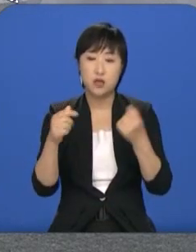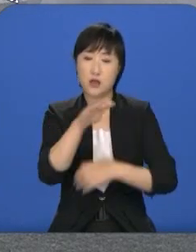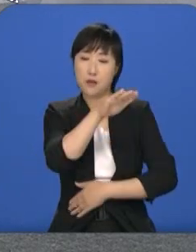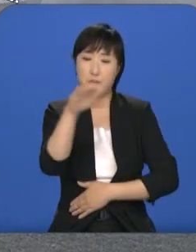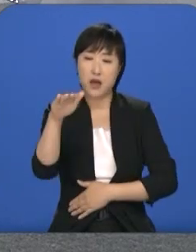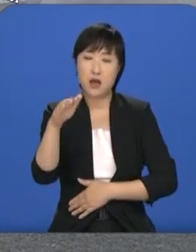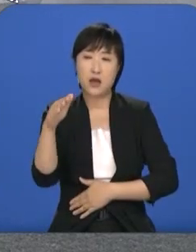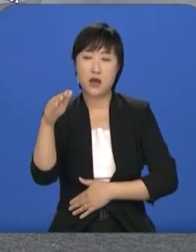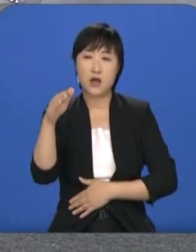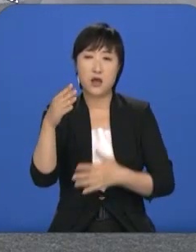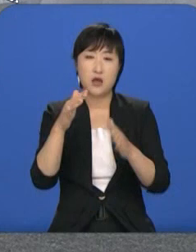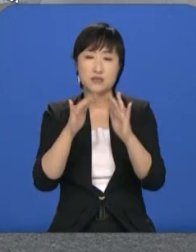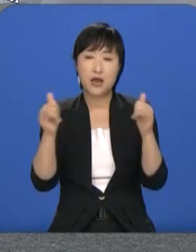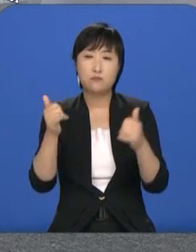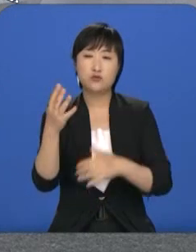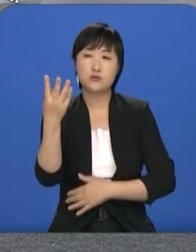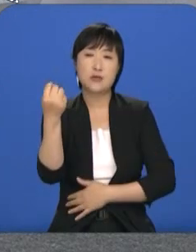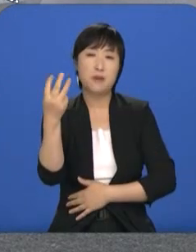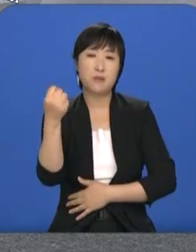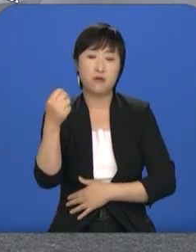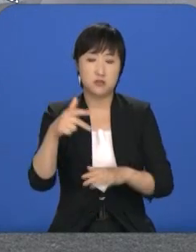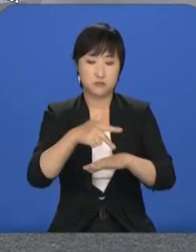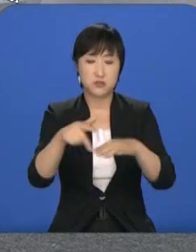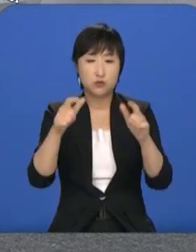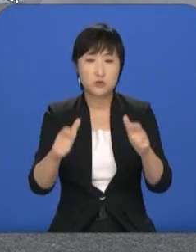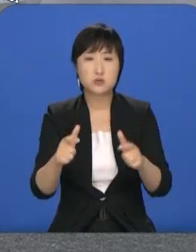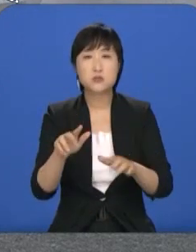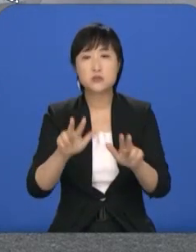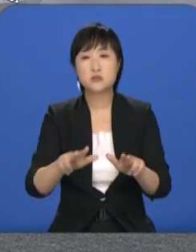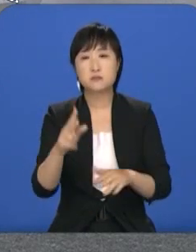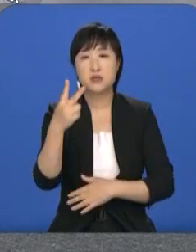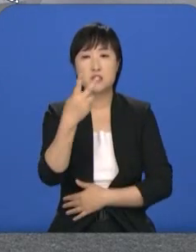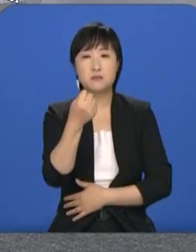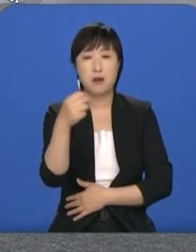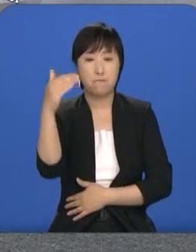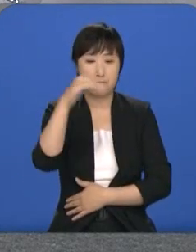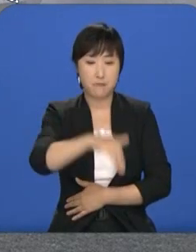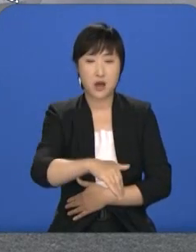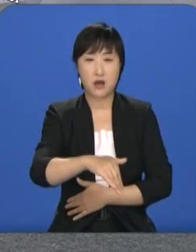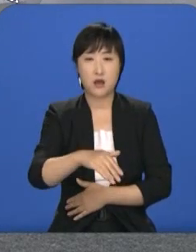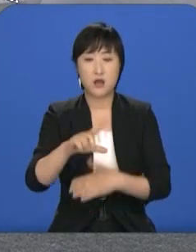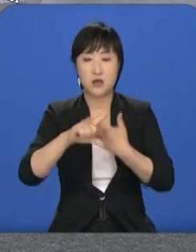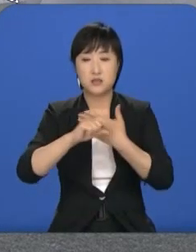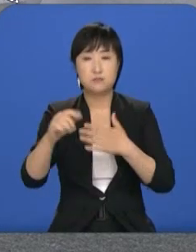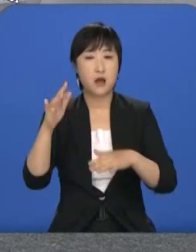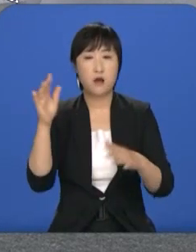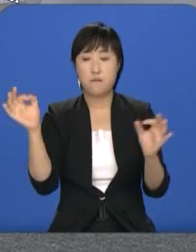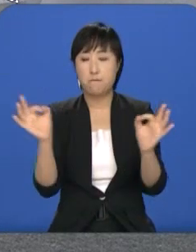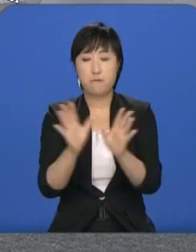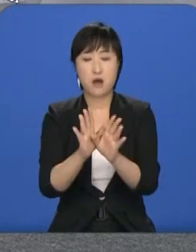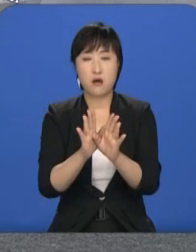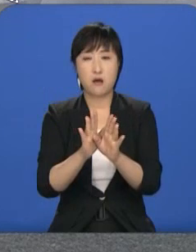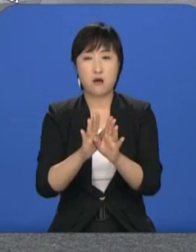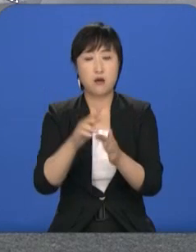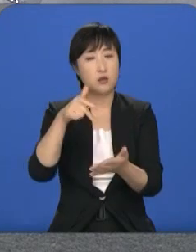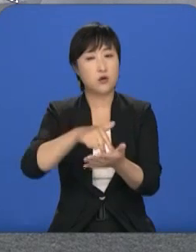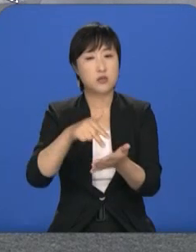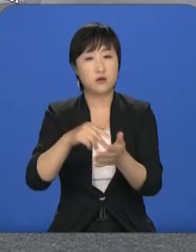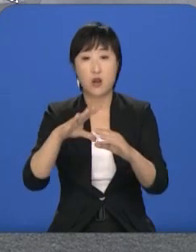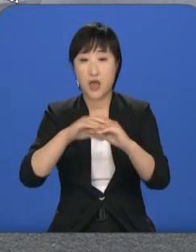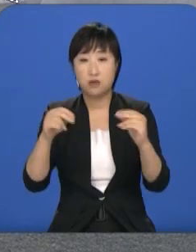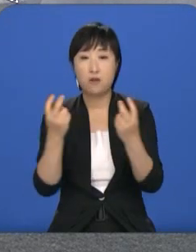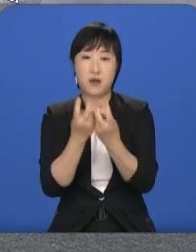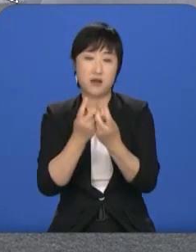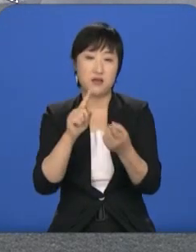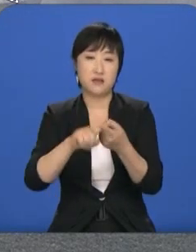마지노선으로 여기는 인구는 3만 명입니다. 하지만 진동구의 인구는 2만 명대로 내려갔습니다. 지방 소멸 위기가 현실화됐는데 이에